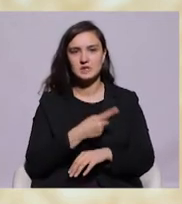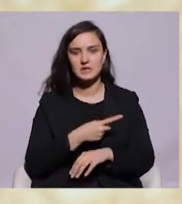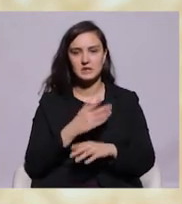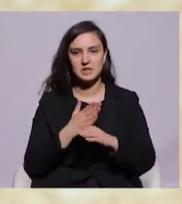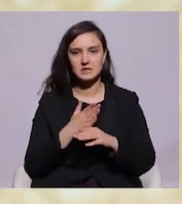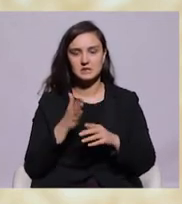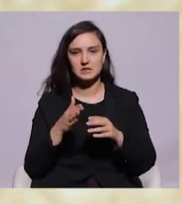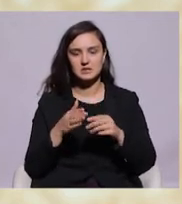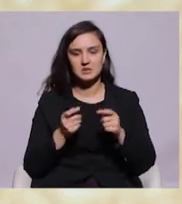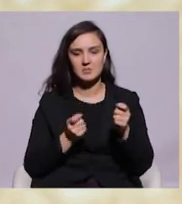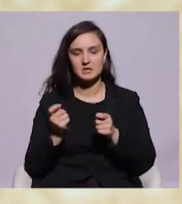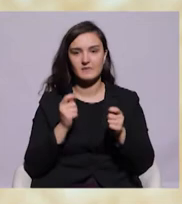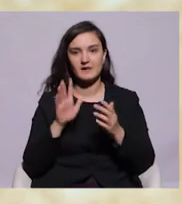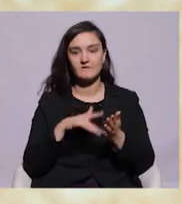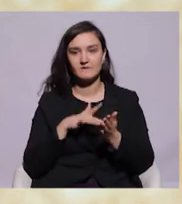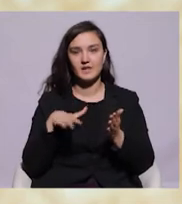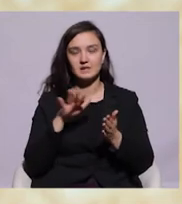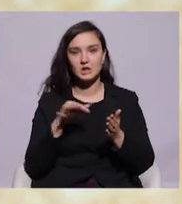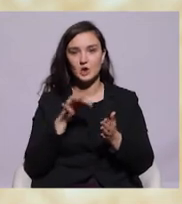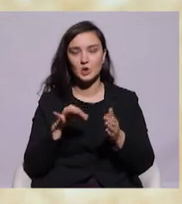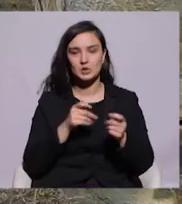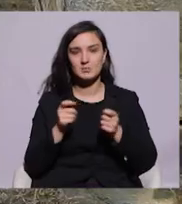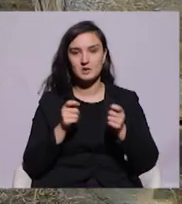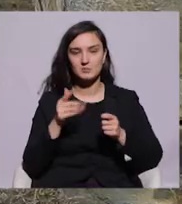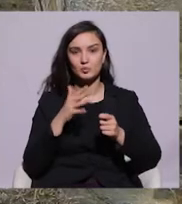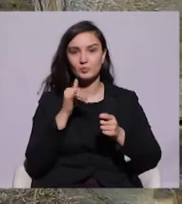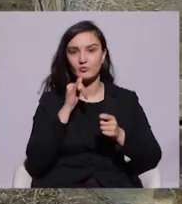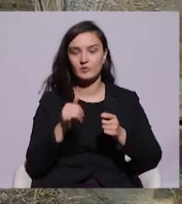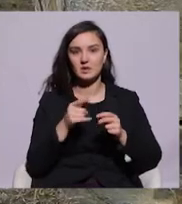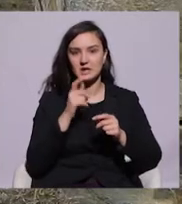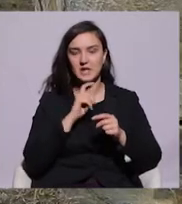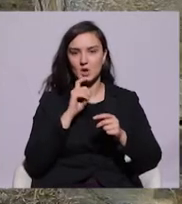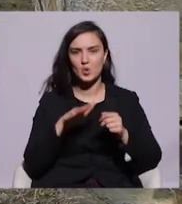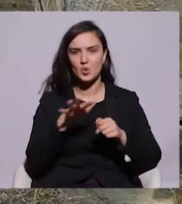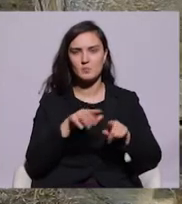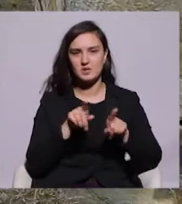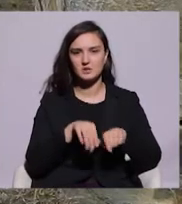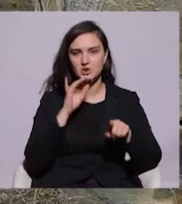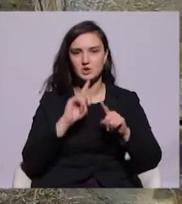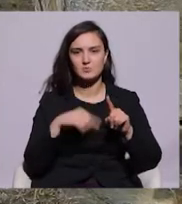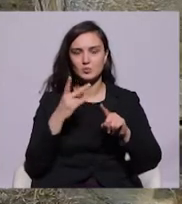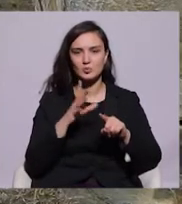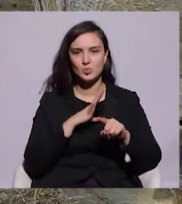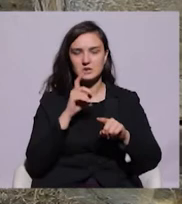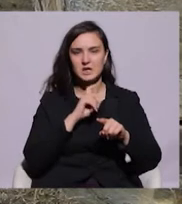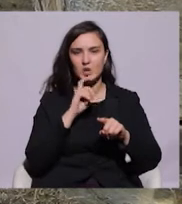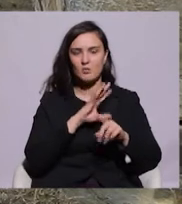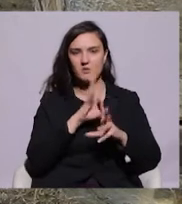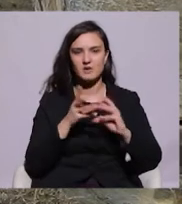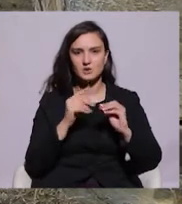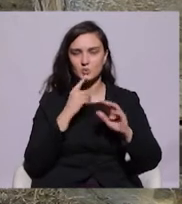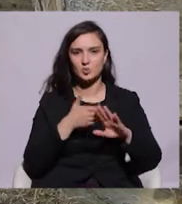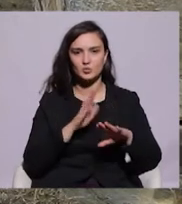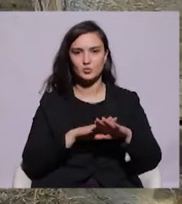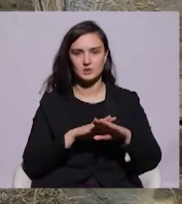ძლიერი ფენა, ის სამართავი ფენა, რომლითაც ქვეყანა ან რეგიონი იმართება, თუ ის ვერ მოაქციე გლეხობა, ესე შემდეგ უნდა მოაქციო გლეხობა. გლეხობა